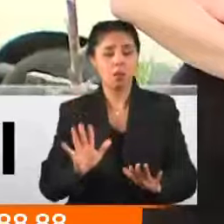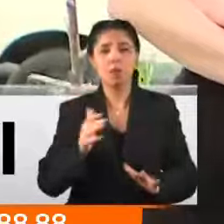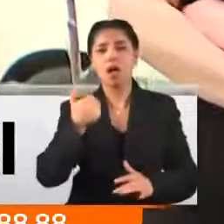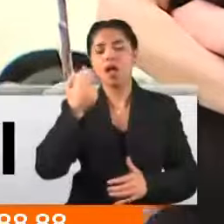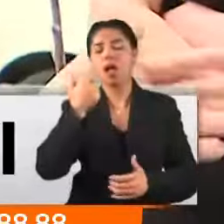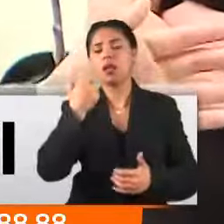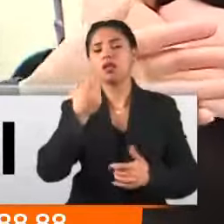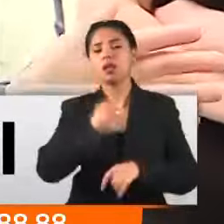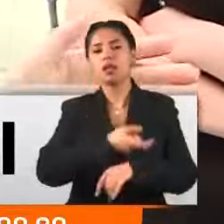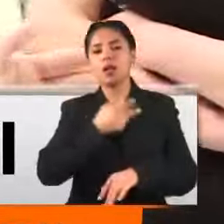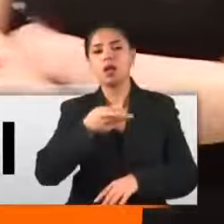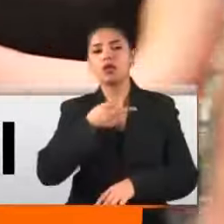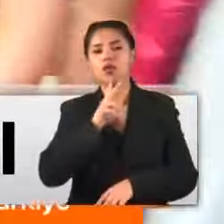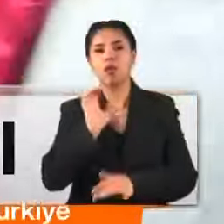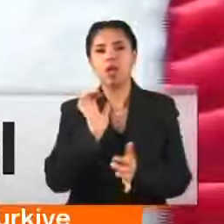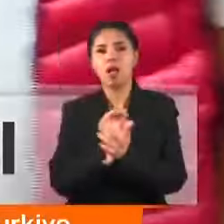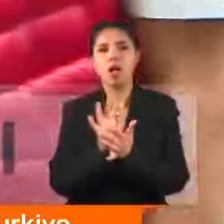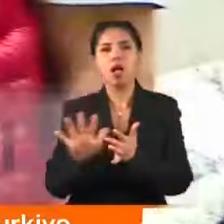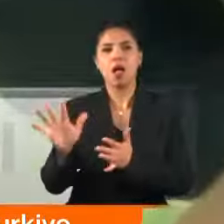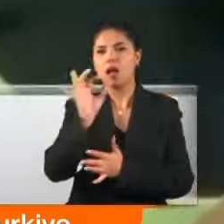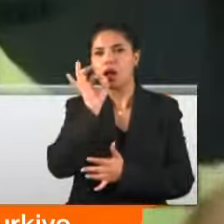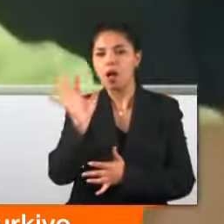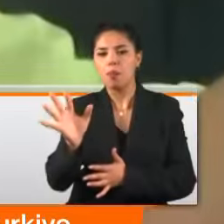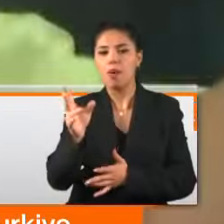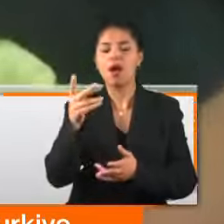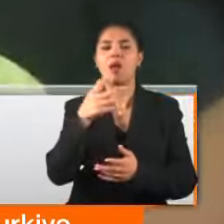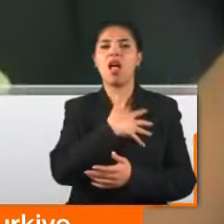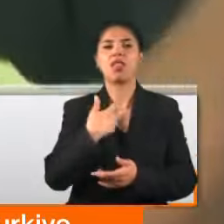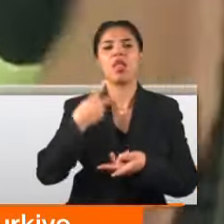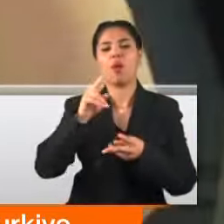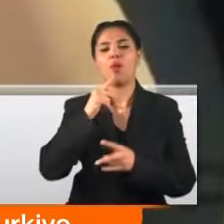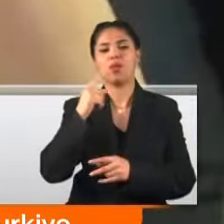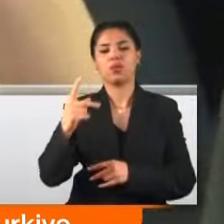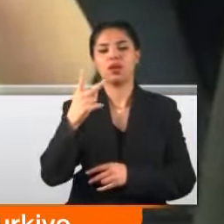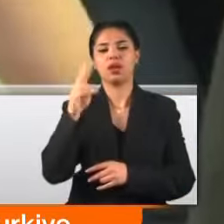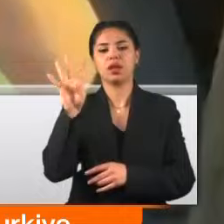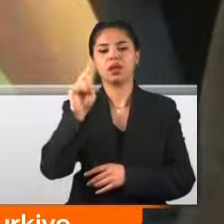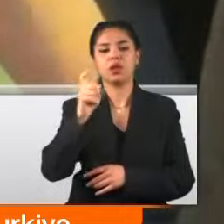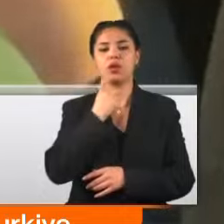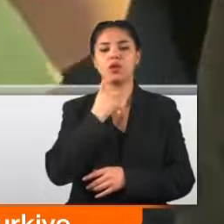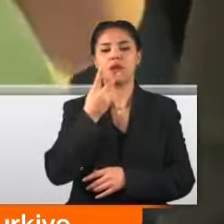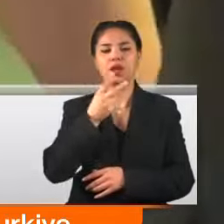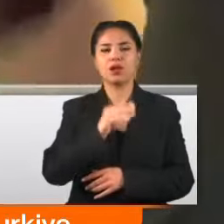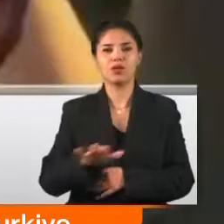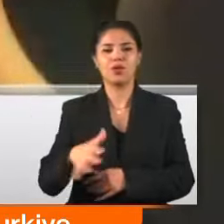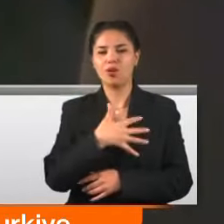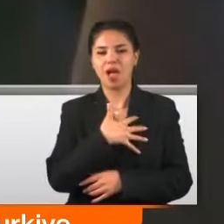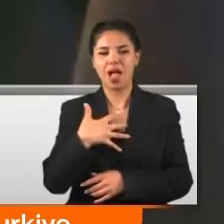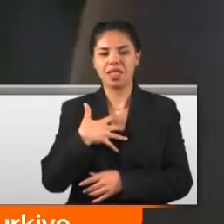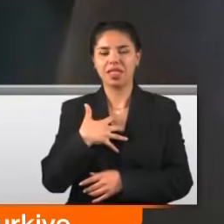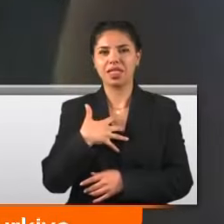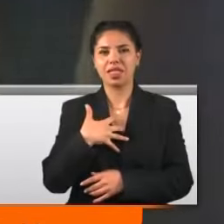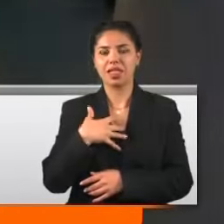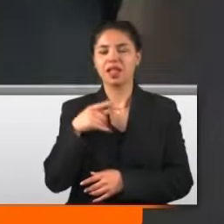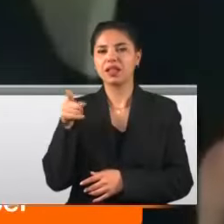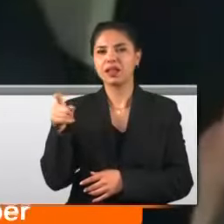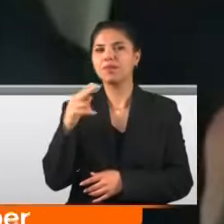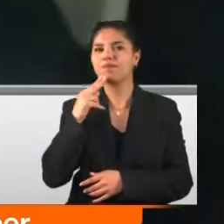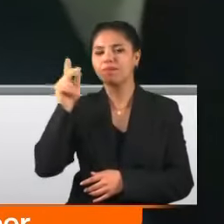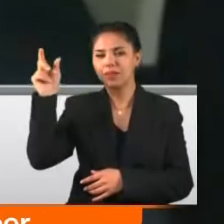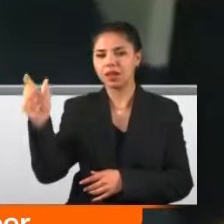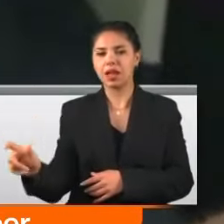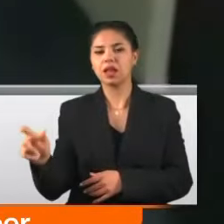saatin sonunda ailesine acı haber verildi. 49 yaşındaki iki çocuk annesi hemşire Selen Bilgin'in hayatını kaybetti, hastanede